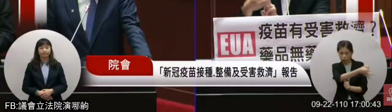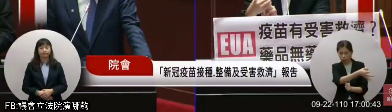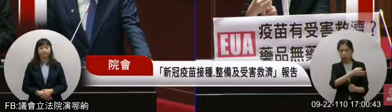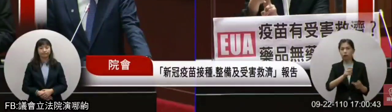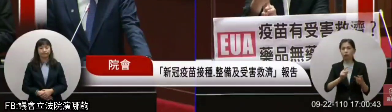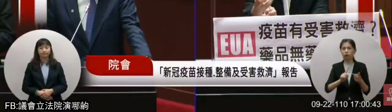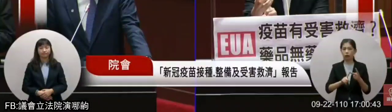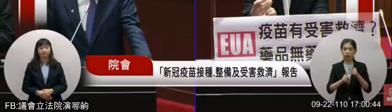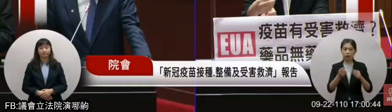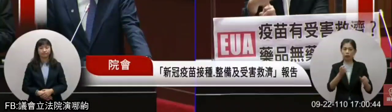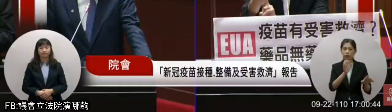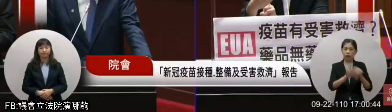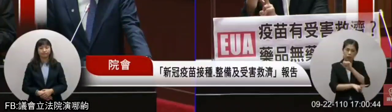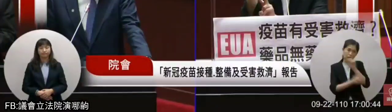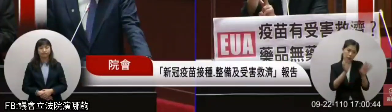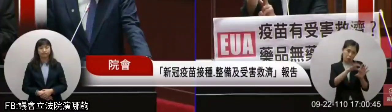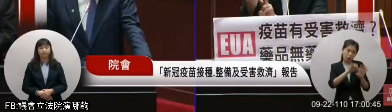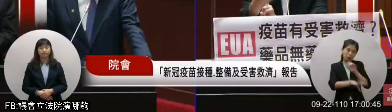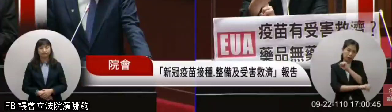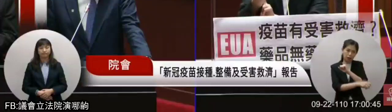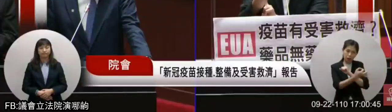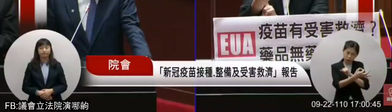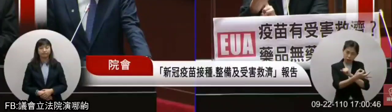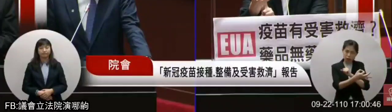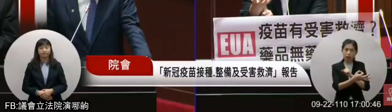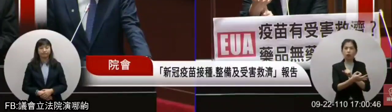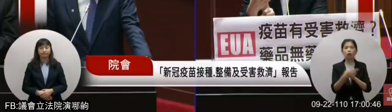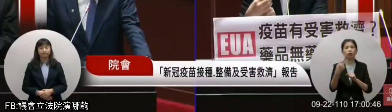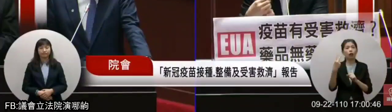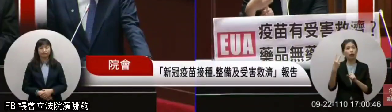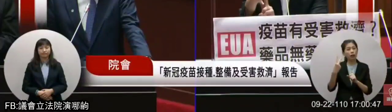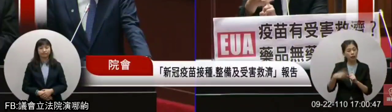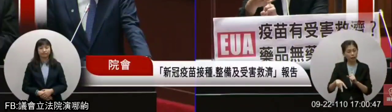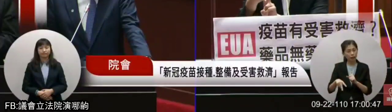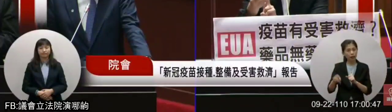基金要能够有给人家，这个传染病防治法